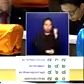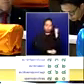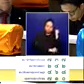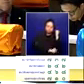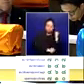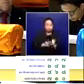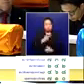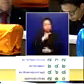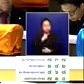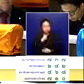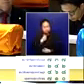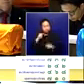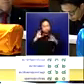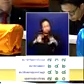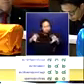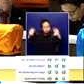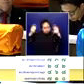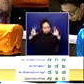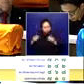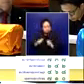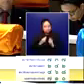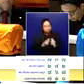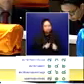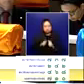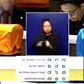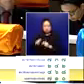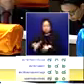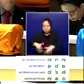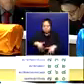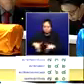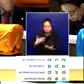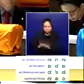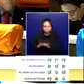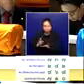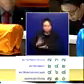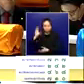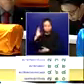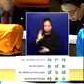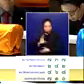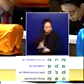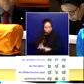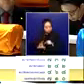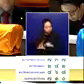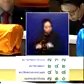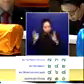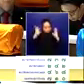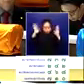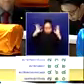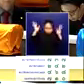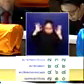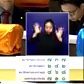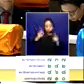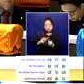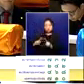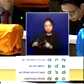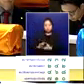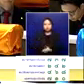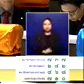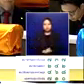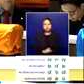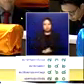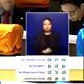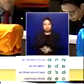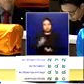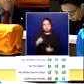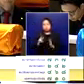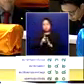วที่รัฐบาลยัดเยียดให้ประชาชนงบประมาณมหาศาลในการโฆษณาชวนเชื่อนะคะรวมทั้งการ